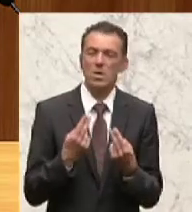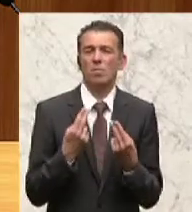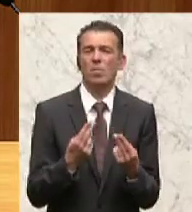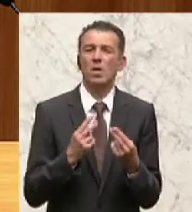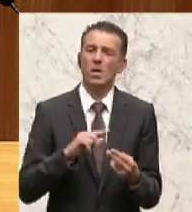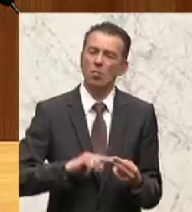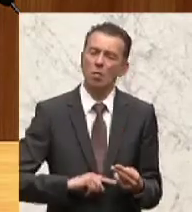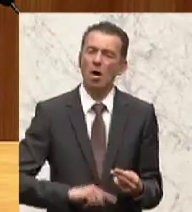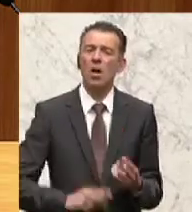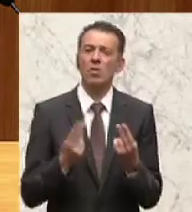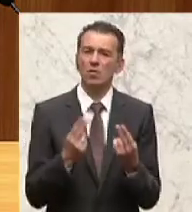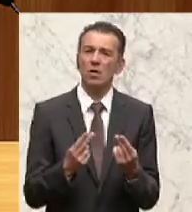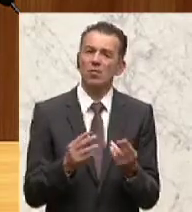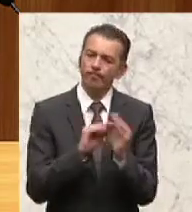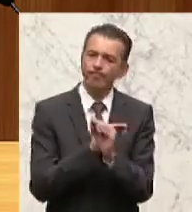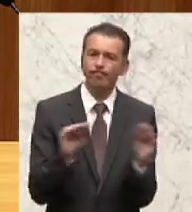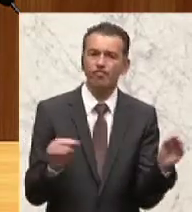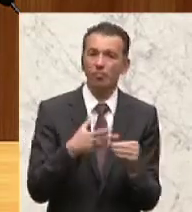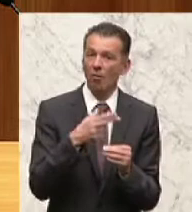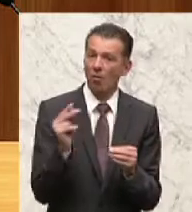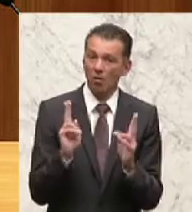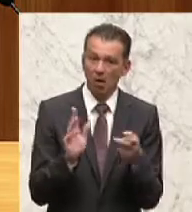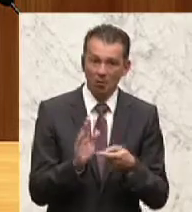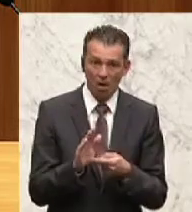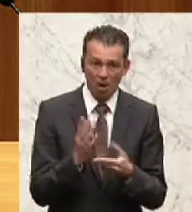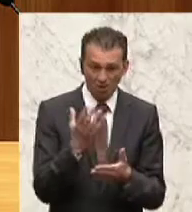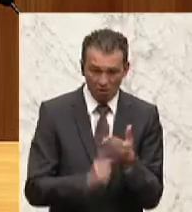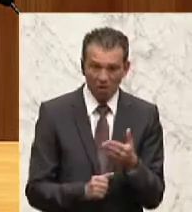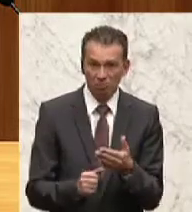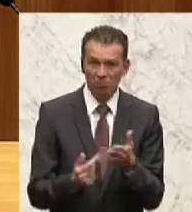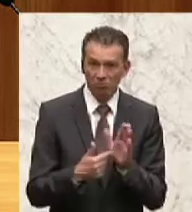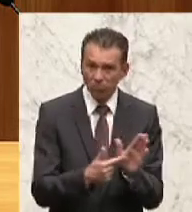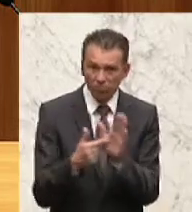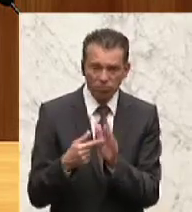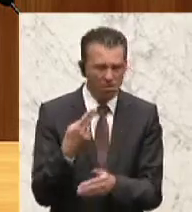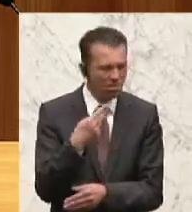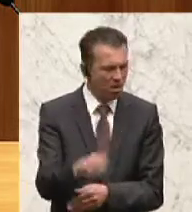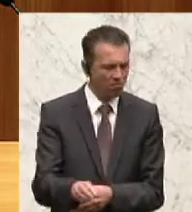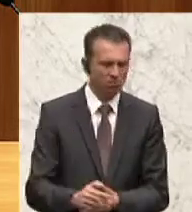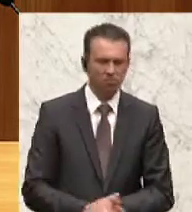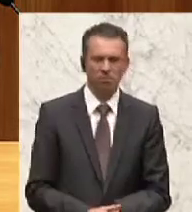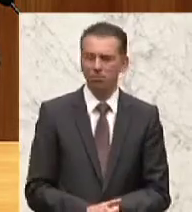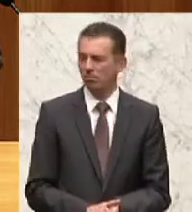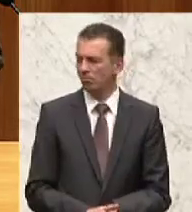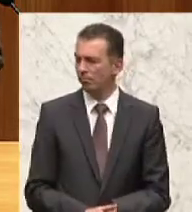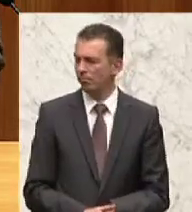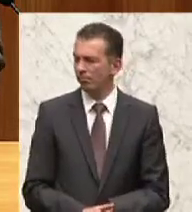der Bevölkerung nicht zumuten, mit so einem Ergebnis an die Menschen heranzutreten, meine sehr geehrten Damen und Herren.